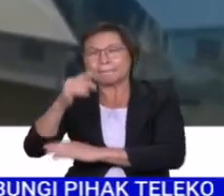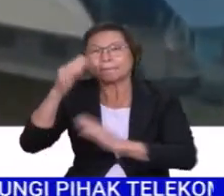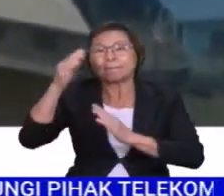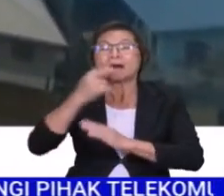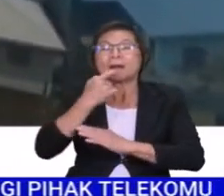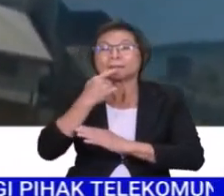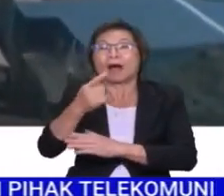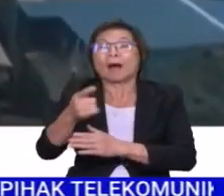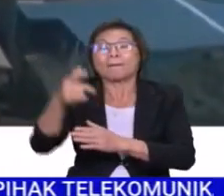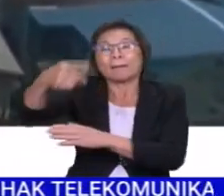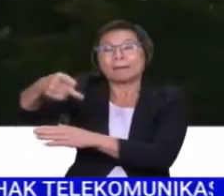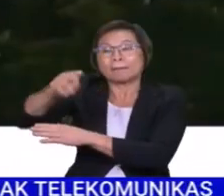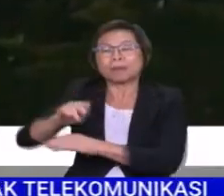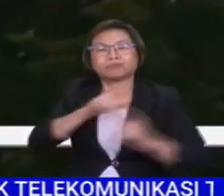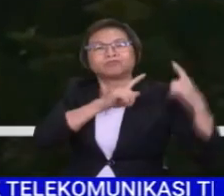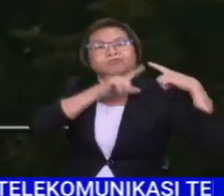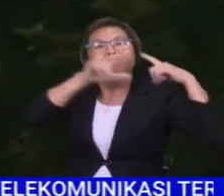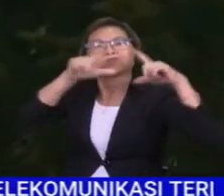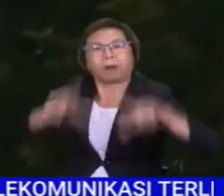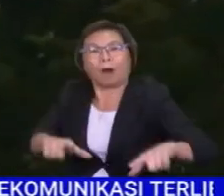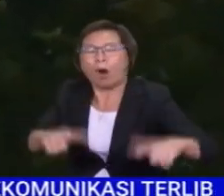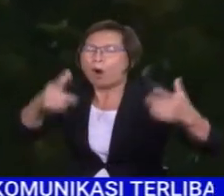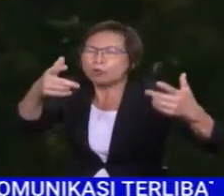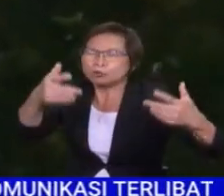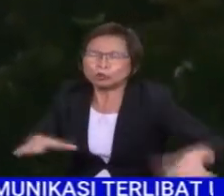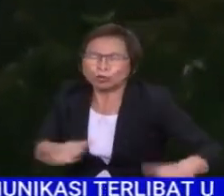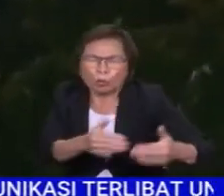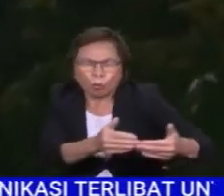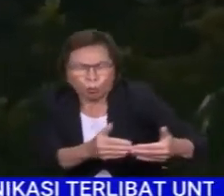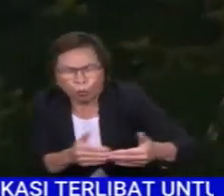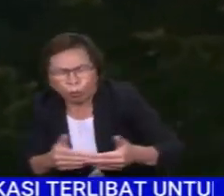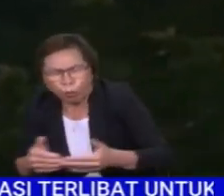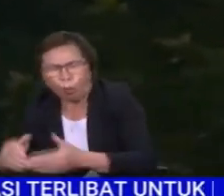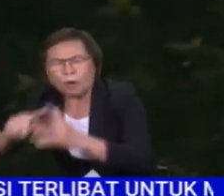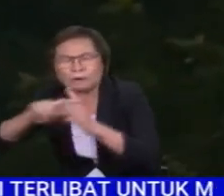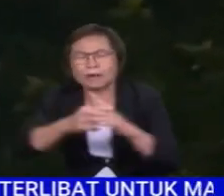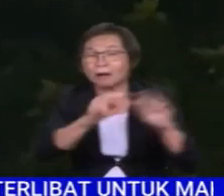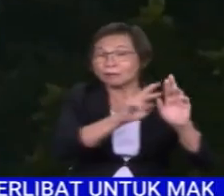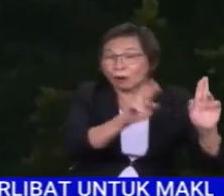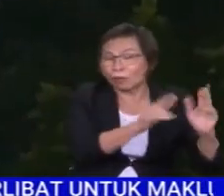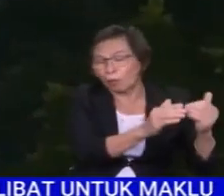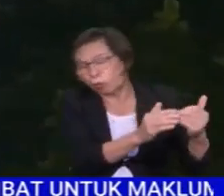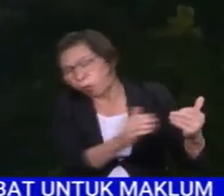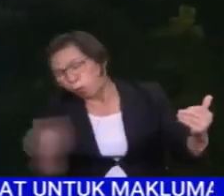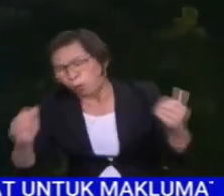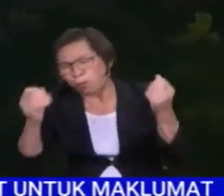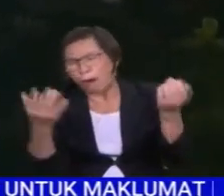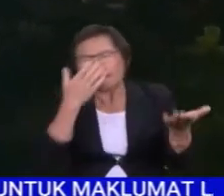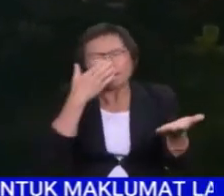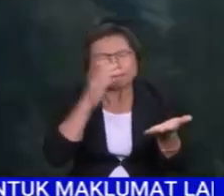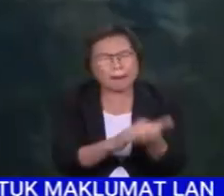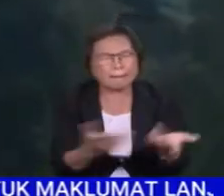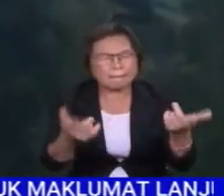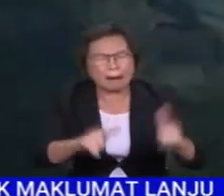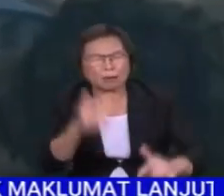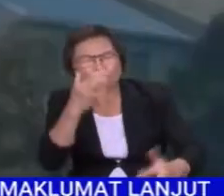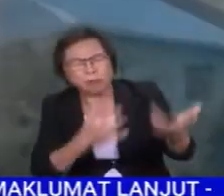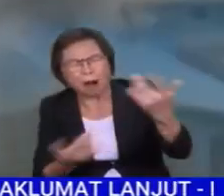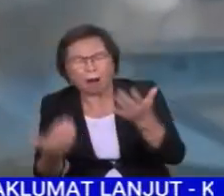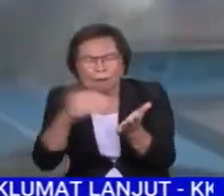magnises Sobari letak contohnya itu sudah larutan sejak Rabu menyebabkan banyak insiden kebakaran